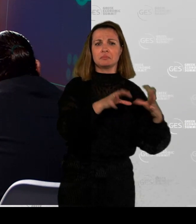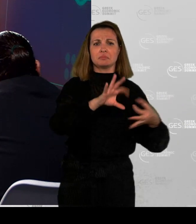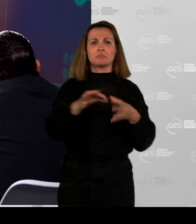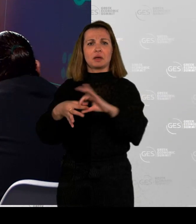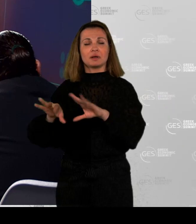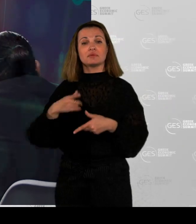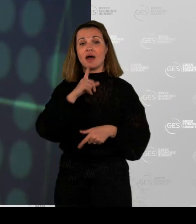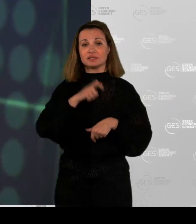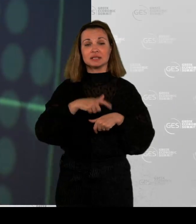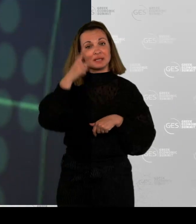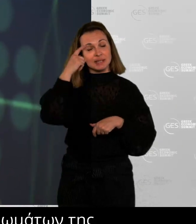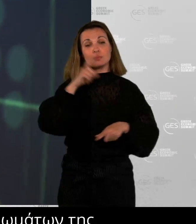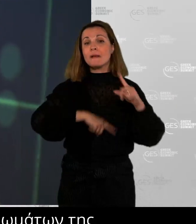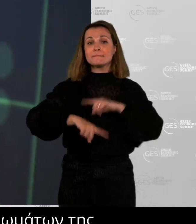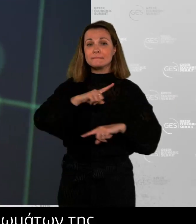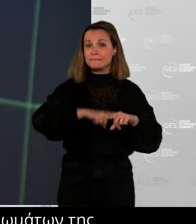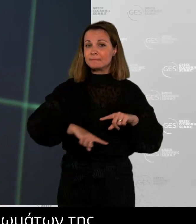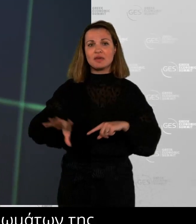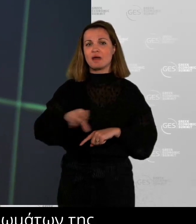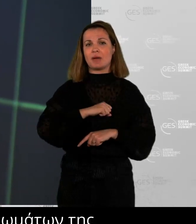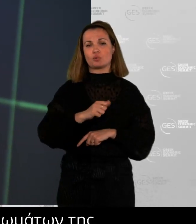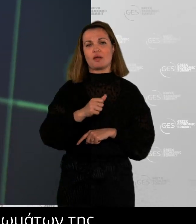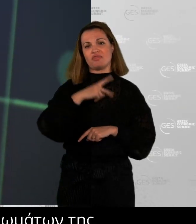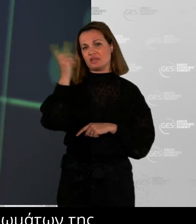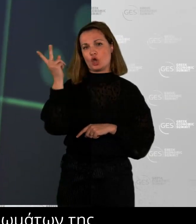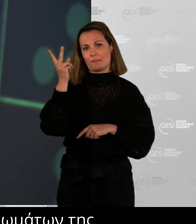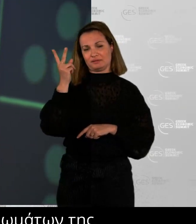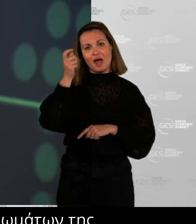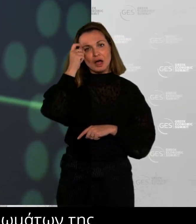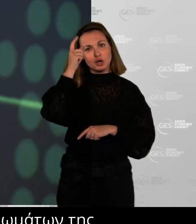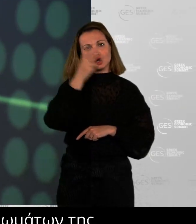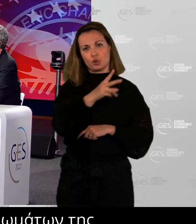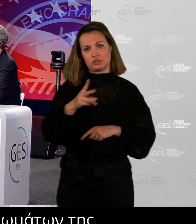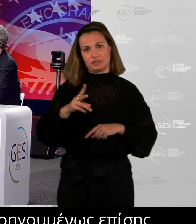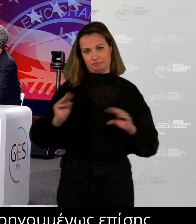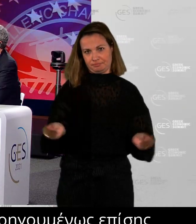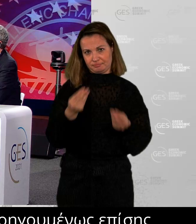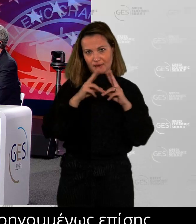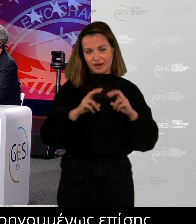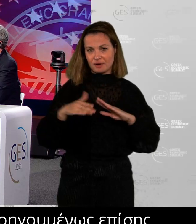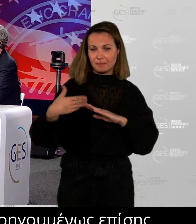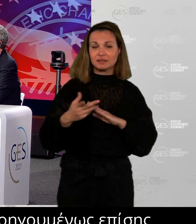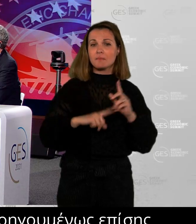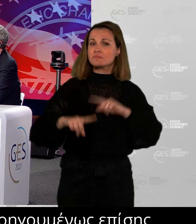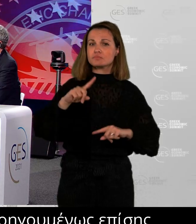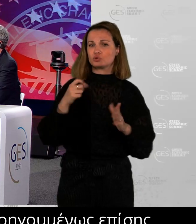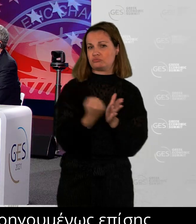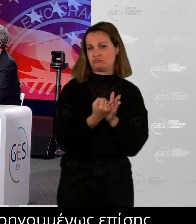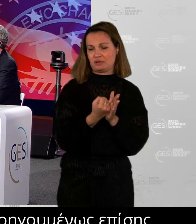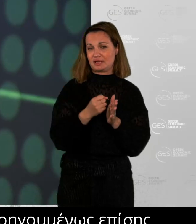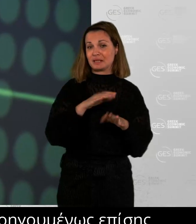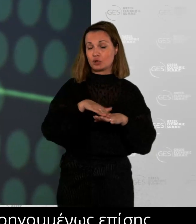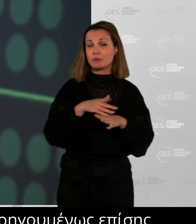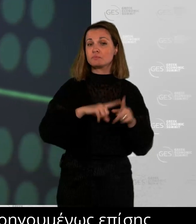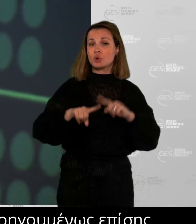που δεν το ξέραμε προηγουμένως. Επίσης, πάρα πολύ σημαντικό είναι ότι πλέον έχει αφαιρεθεί η υποχρέωση να